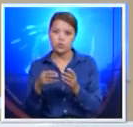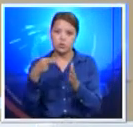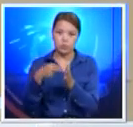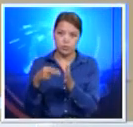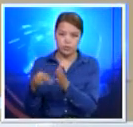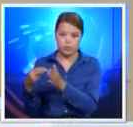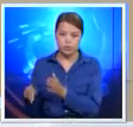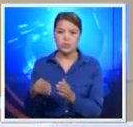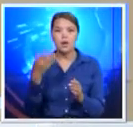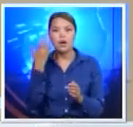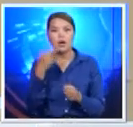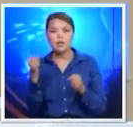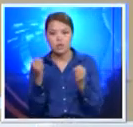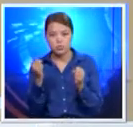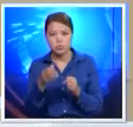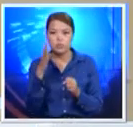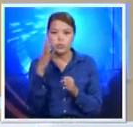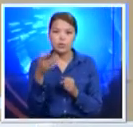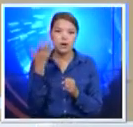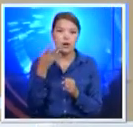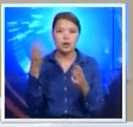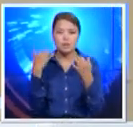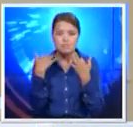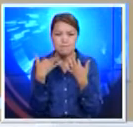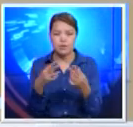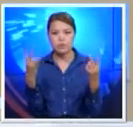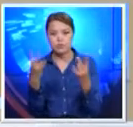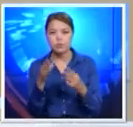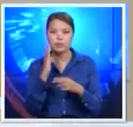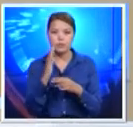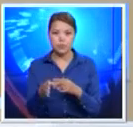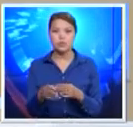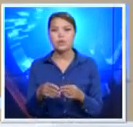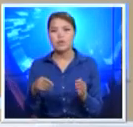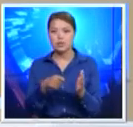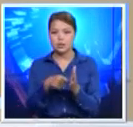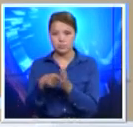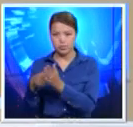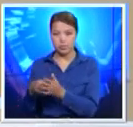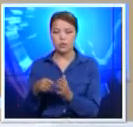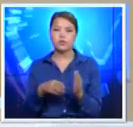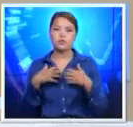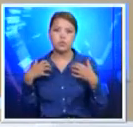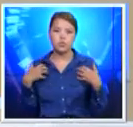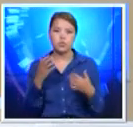ұстап қажеттілік кезде, мысалы, темір жол менен жаңа тасу жақтарында қараймыз.